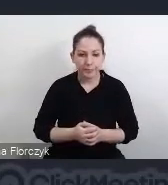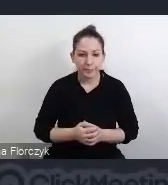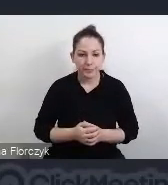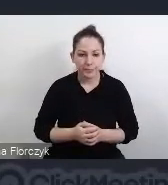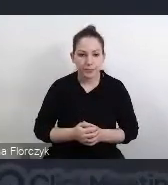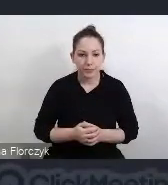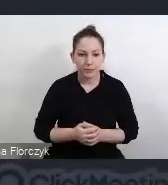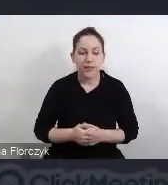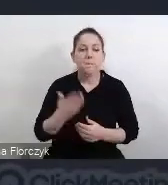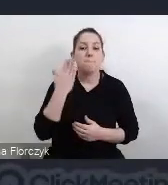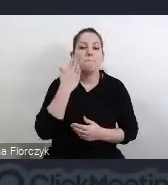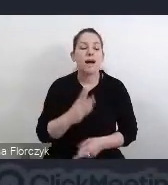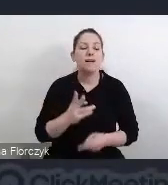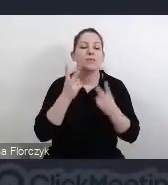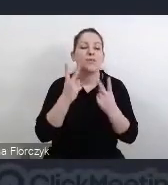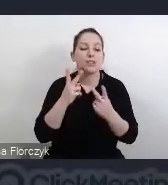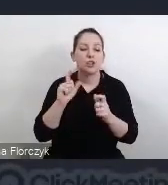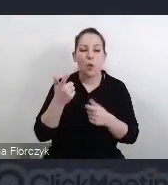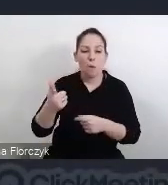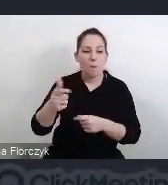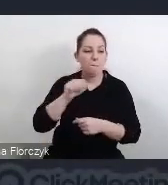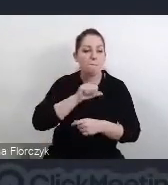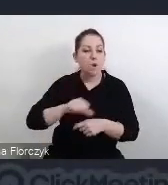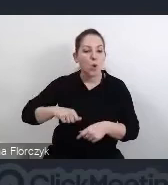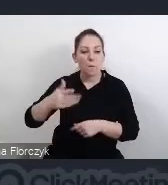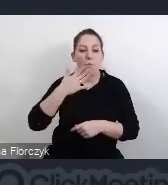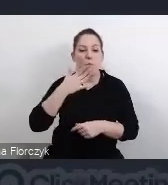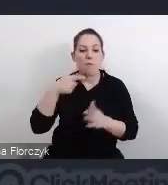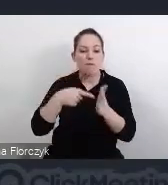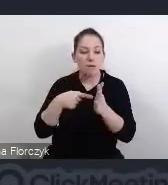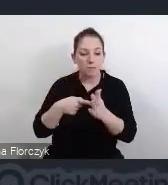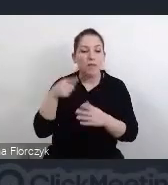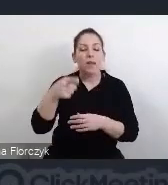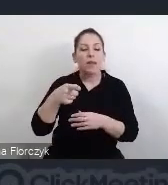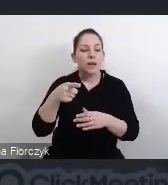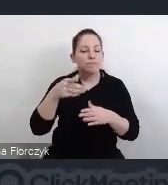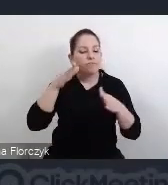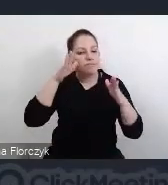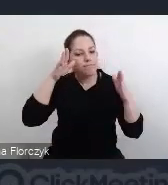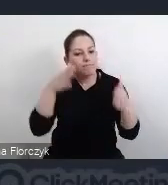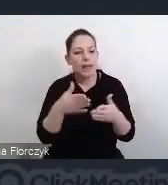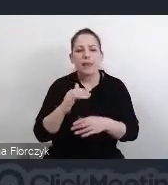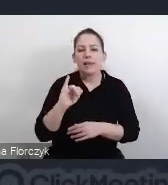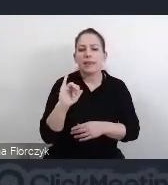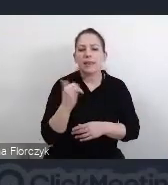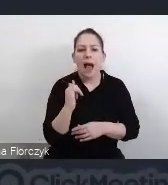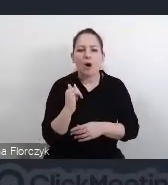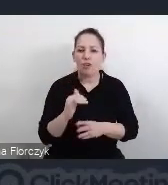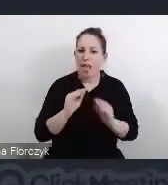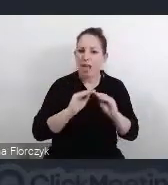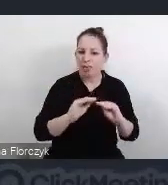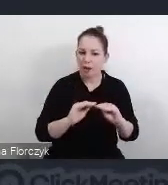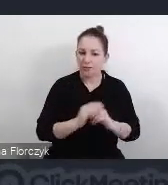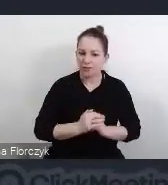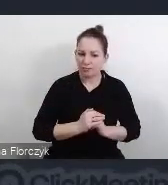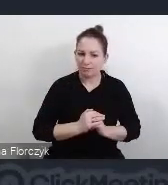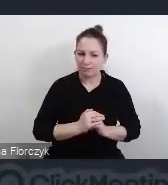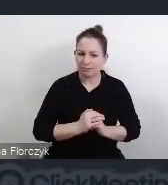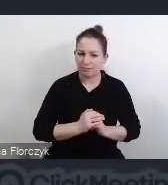To bardzo ważne, co pan burmistrz mówi o postawieniu na jakość edukacji.